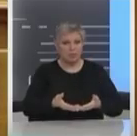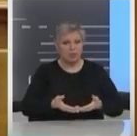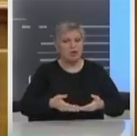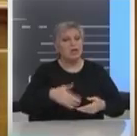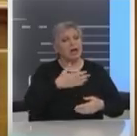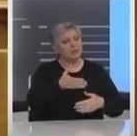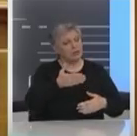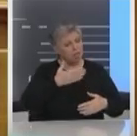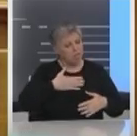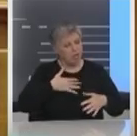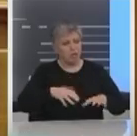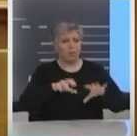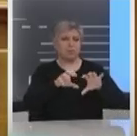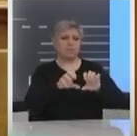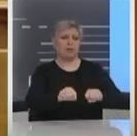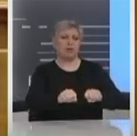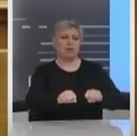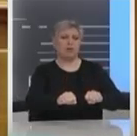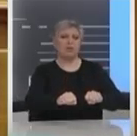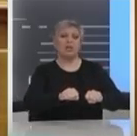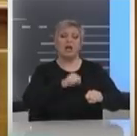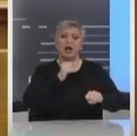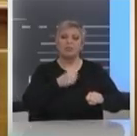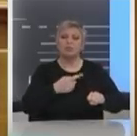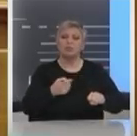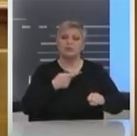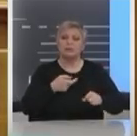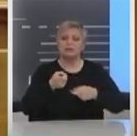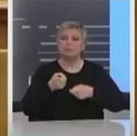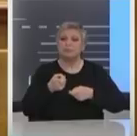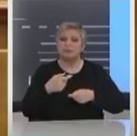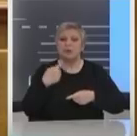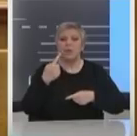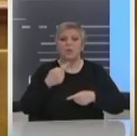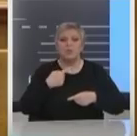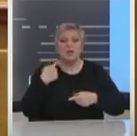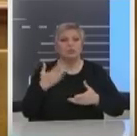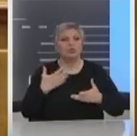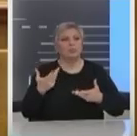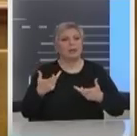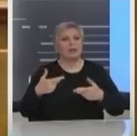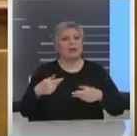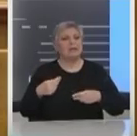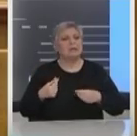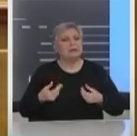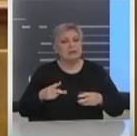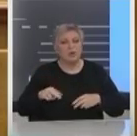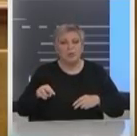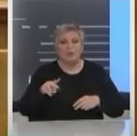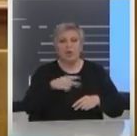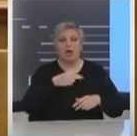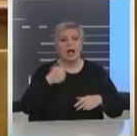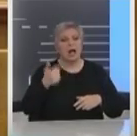καθεστώς, εκβιάζοντας πρόσωπα και καταστάσεις, αλώνοντας το κράτος, στείνοντας το δικό